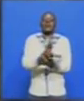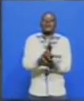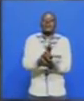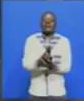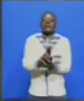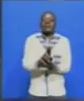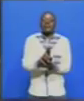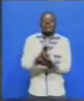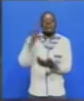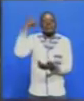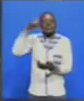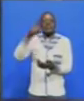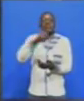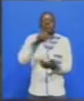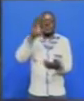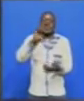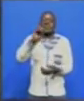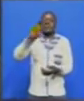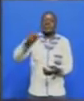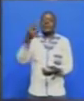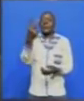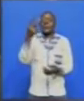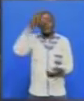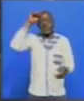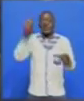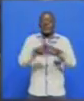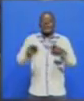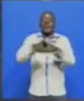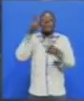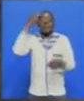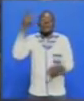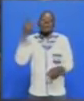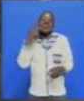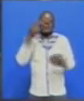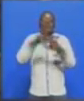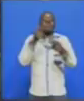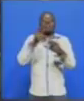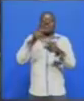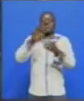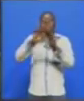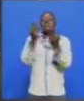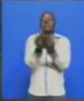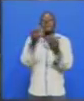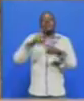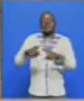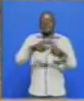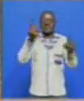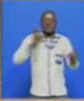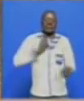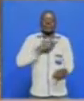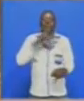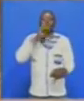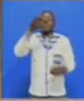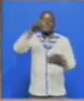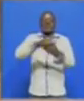Sansan Moufé et Oloda, deux frères d'un même père, mais deux noms de famille différents. Nous sommes dans un village situé à